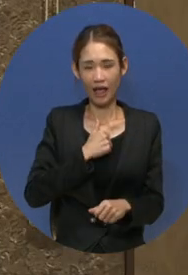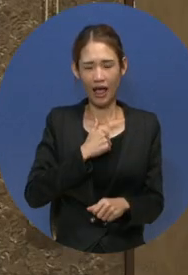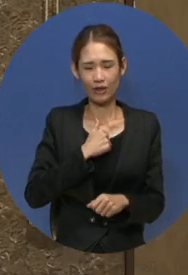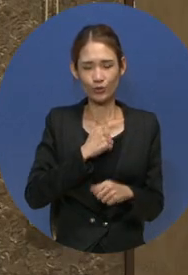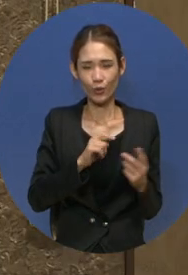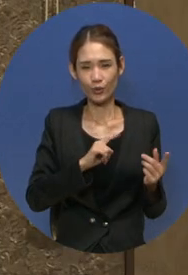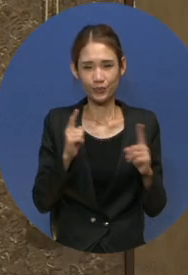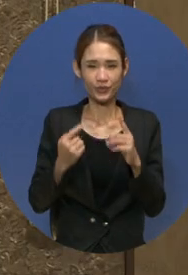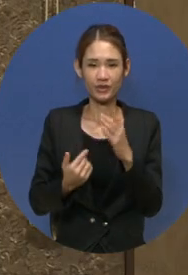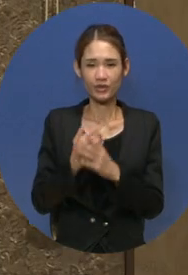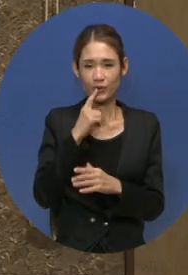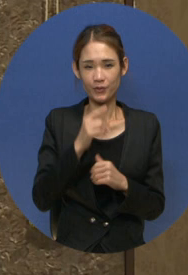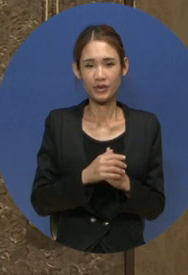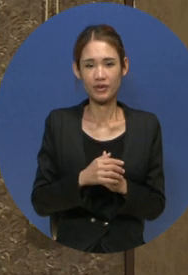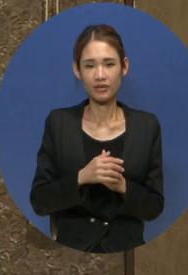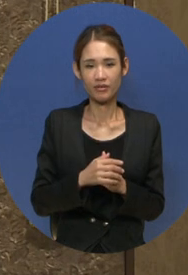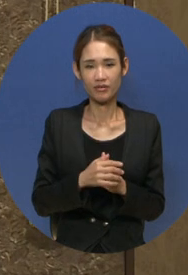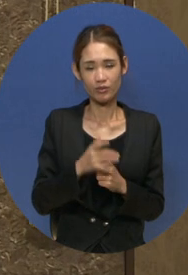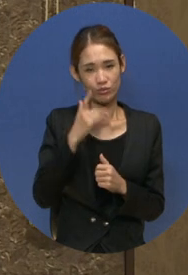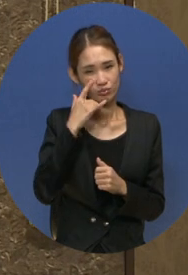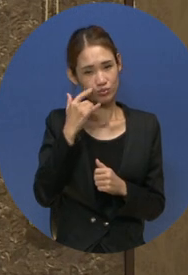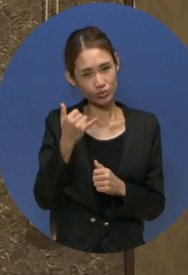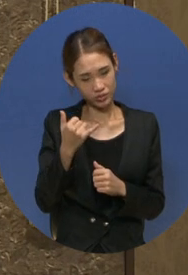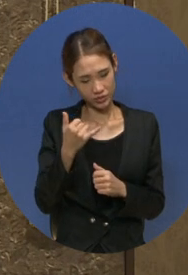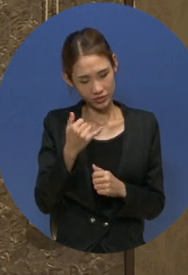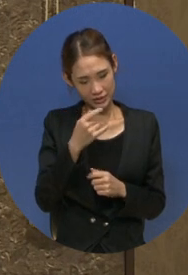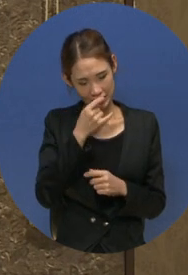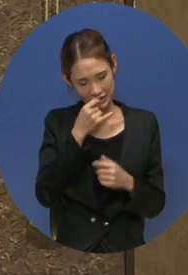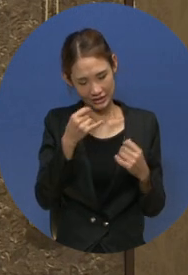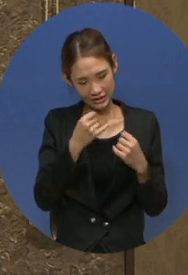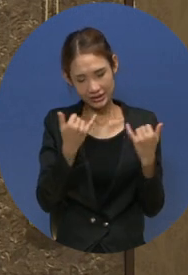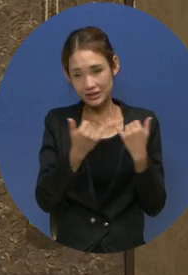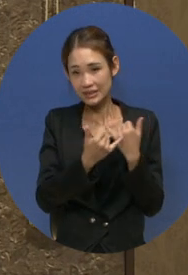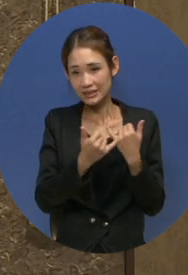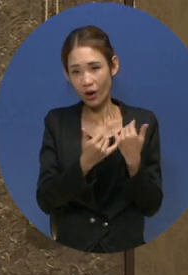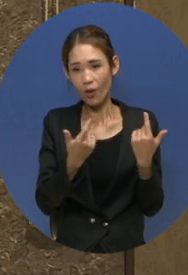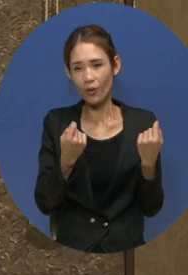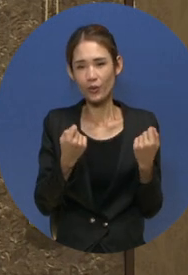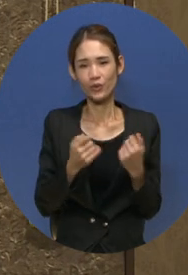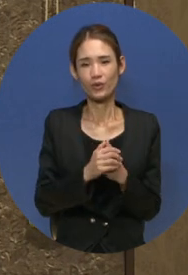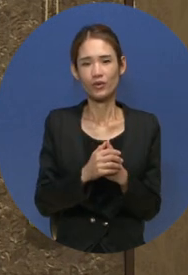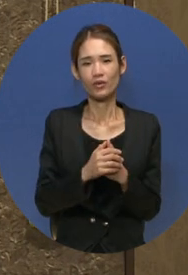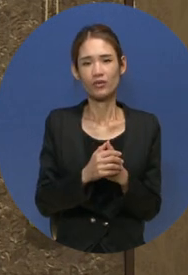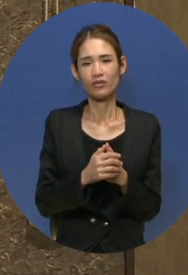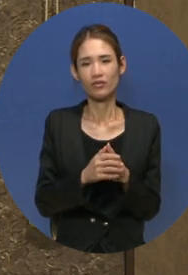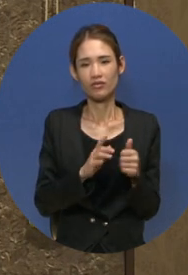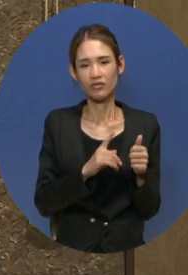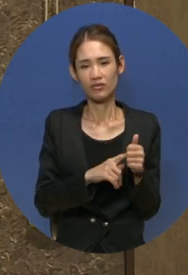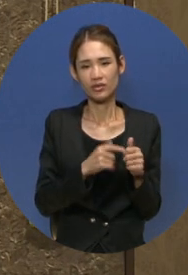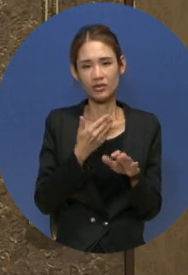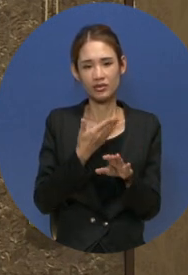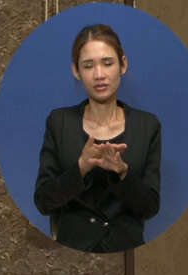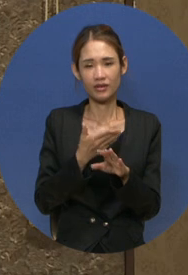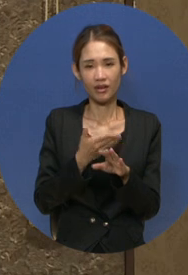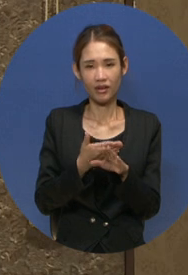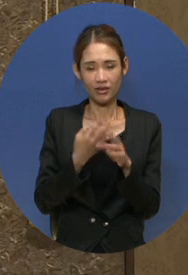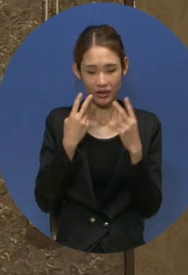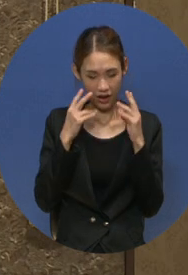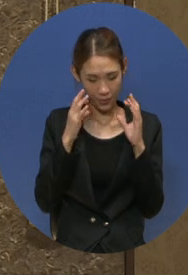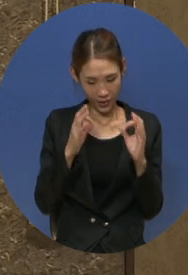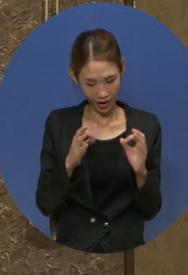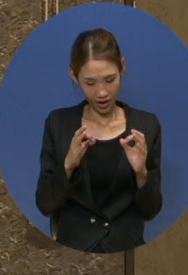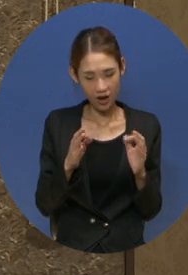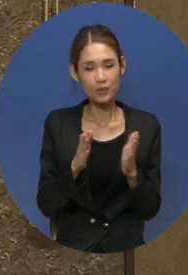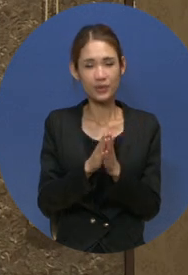올라간 거거든요. 네. 그러니까 부모님들도 그렇고, 그 친인척분들도 그렇고, 이 아이를 다른 눈으로 보는